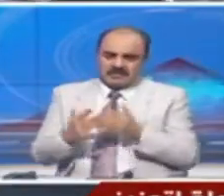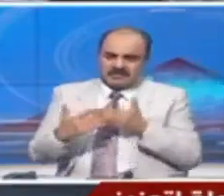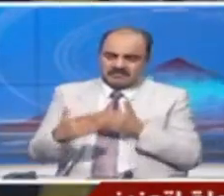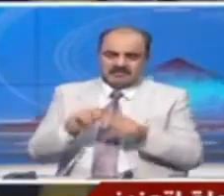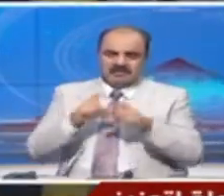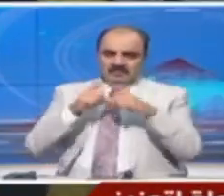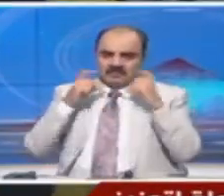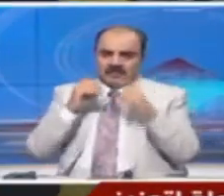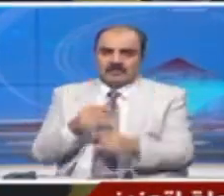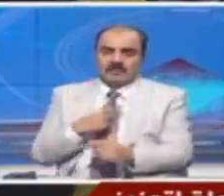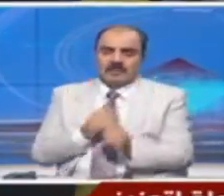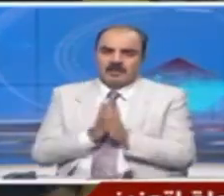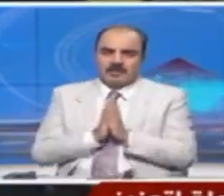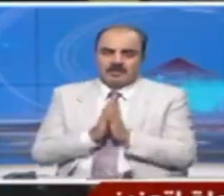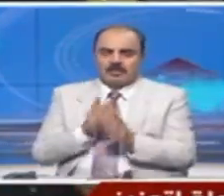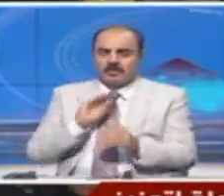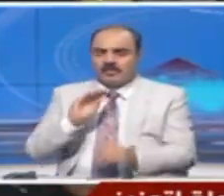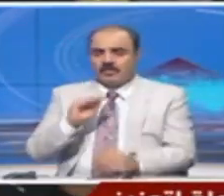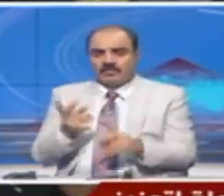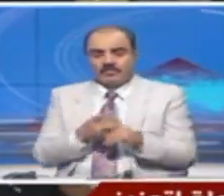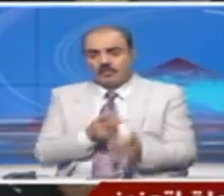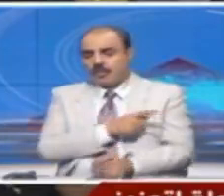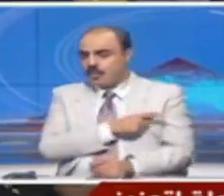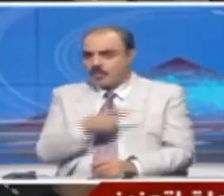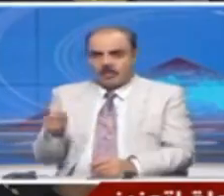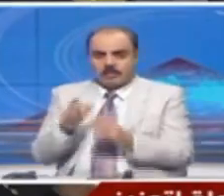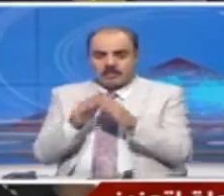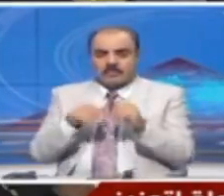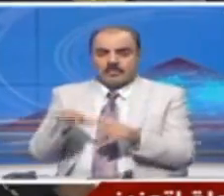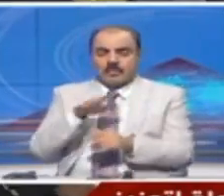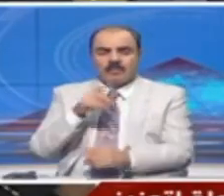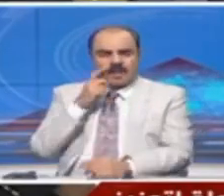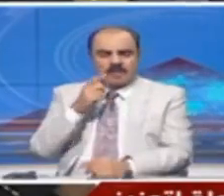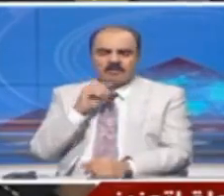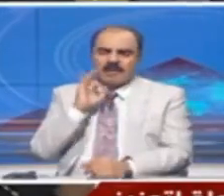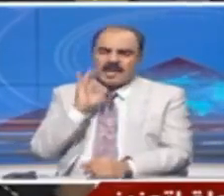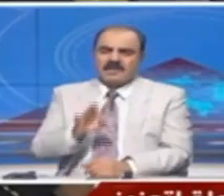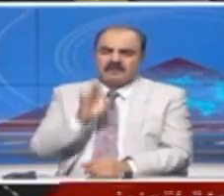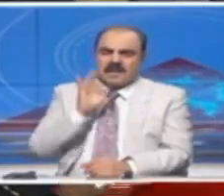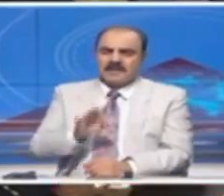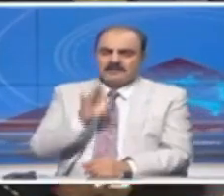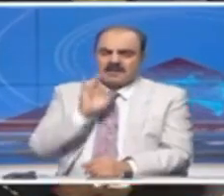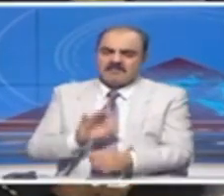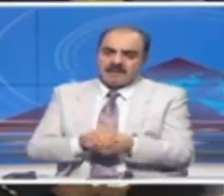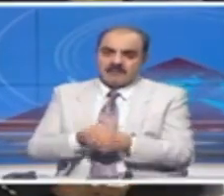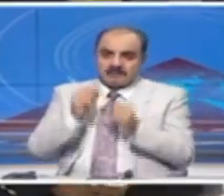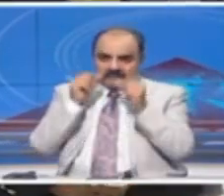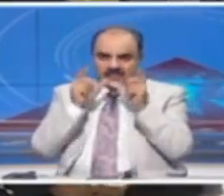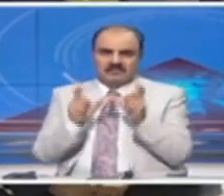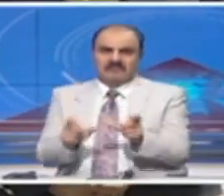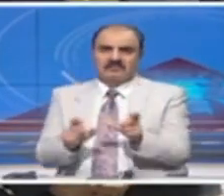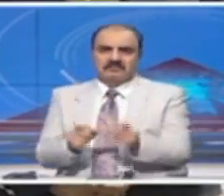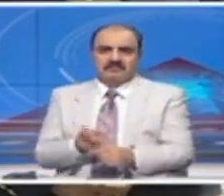الاحترازية. بتوجه لكل يعني المواطنين في مصر بأن احنا ضروري الفترة القادمة ناخد بالنا